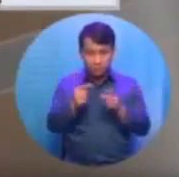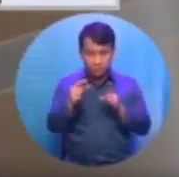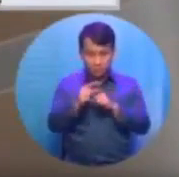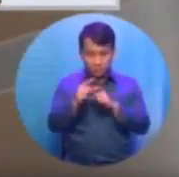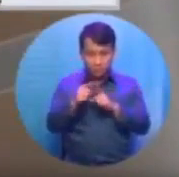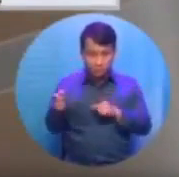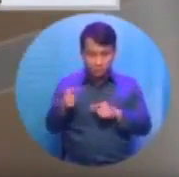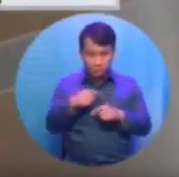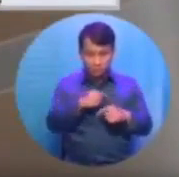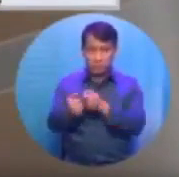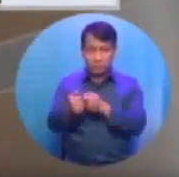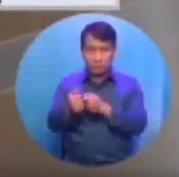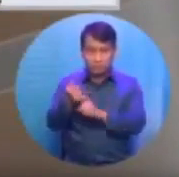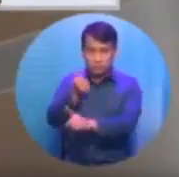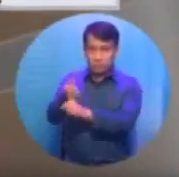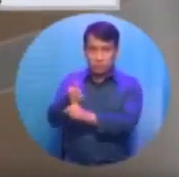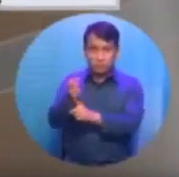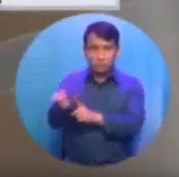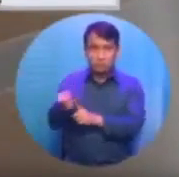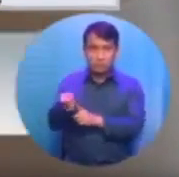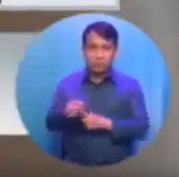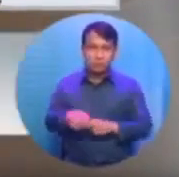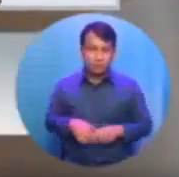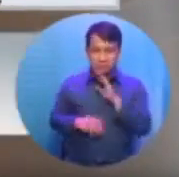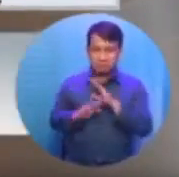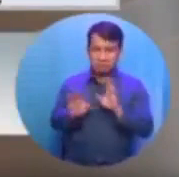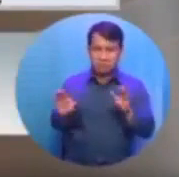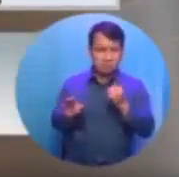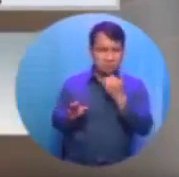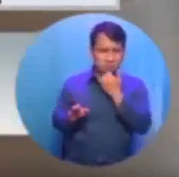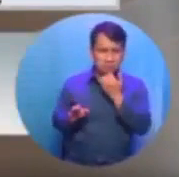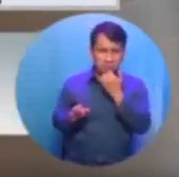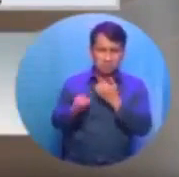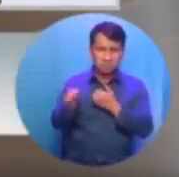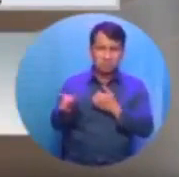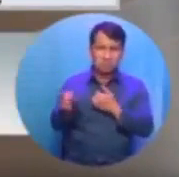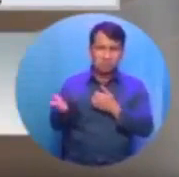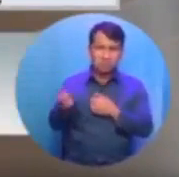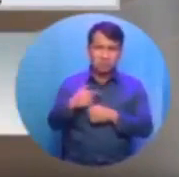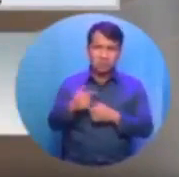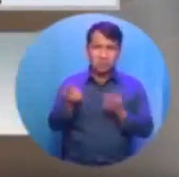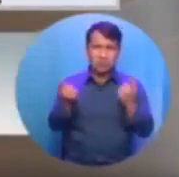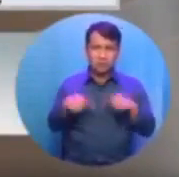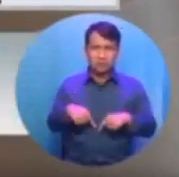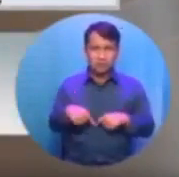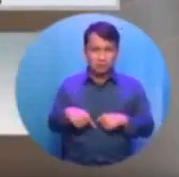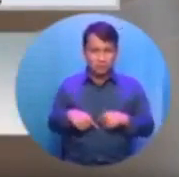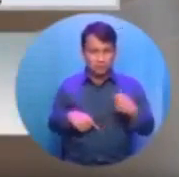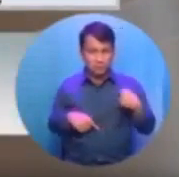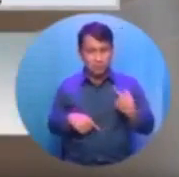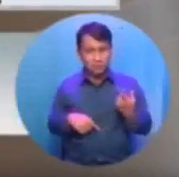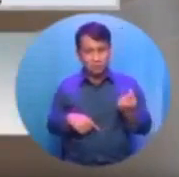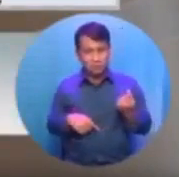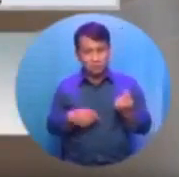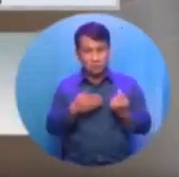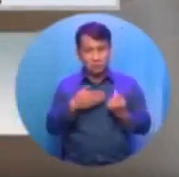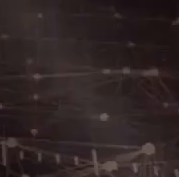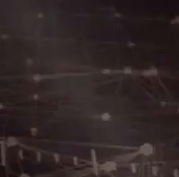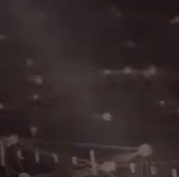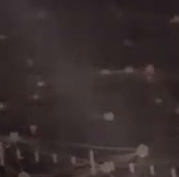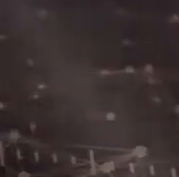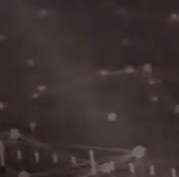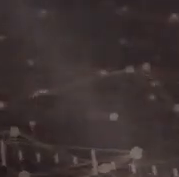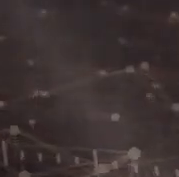hanggang sa sinaktan mo siya. Ay, hindi po ganun, sir. Paano po nangyari? Hindi po ang nangyari. Sige po, nung, sir. Kami muna